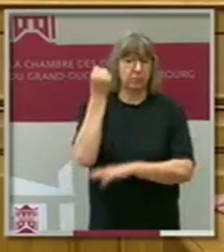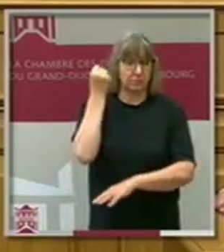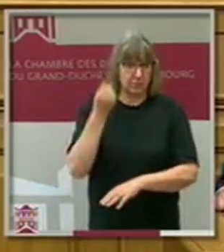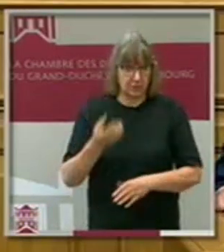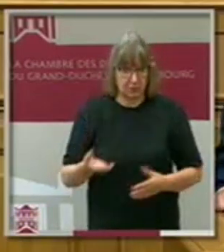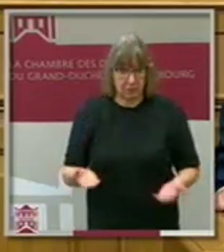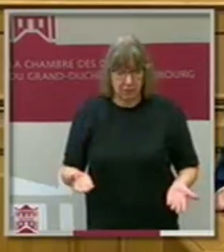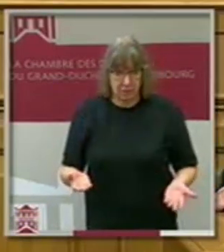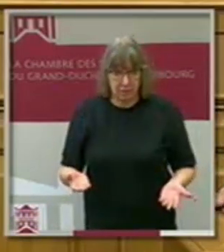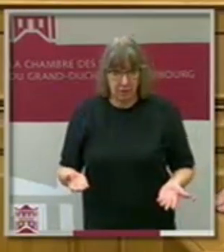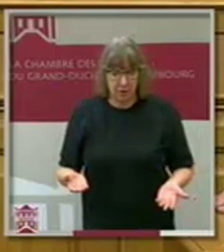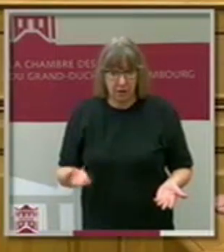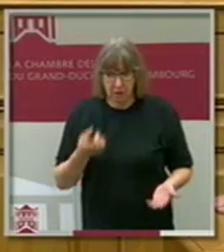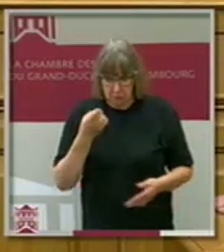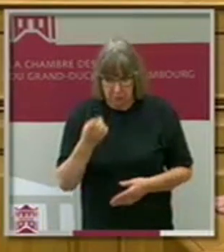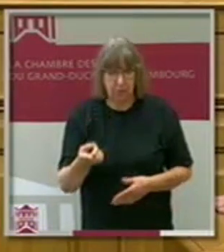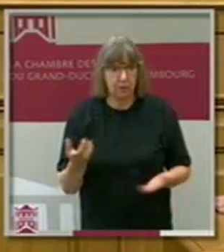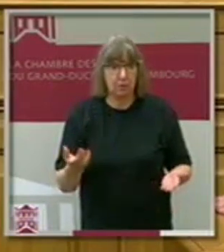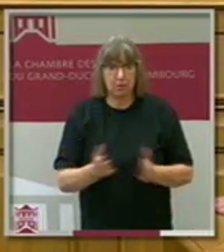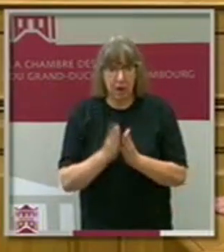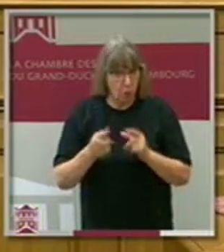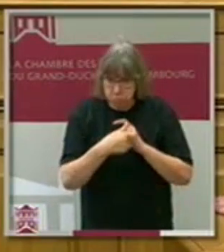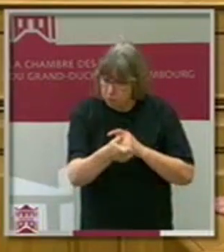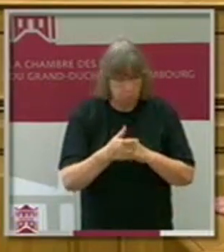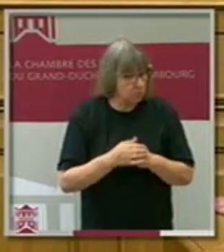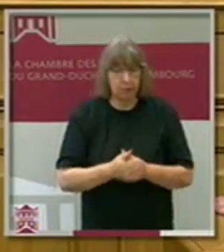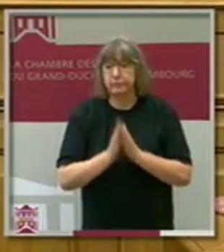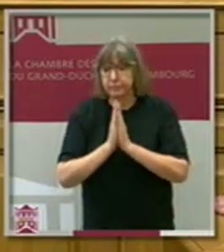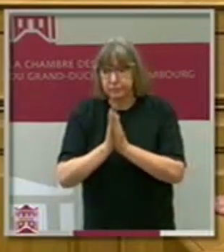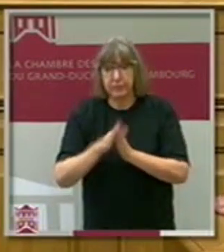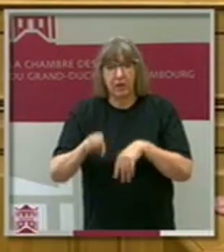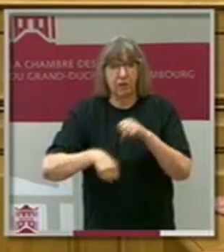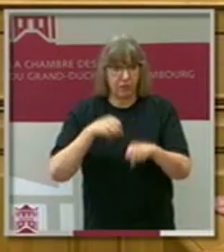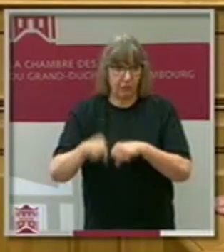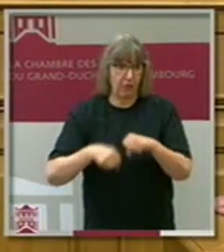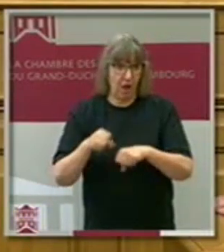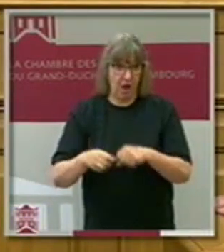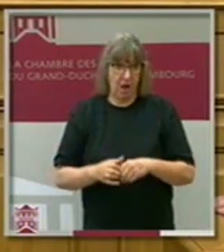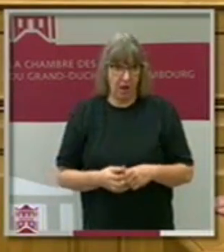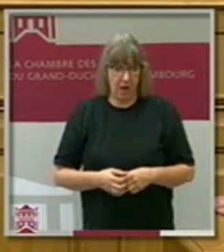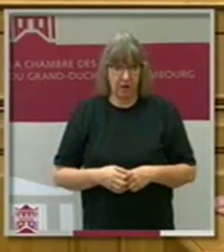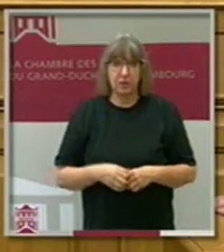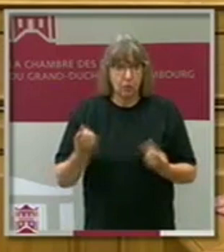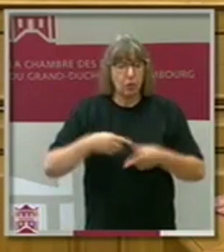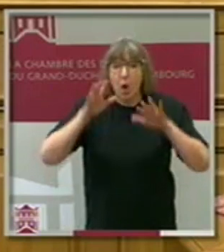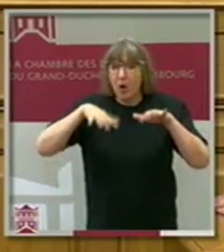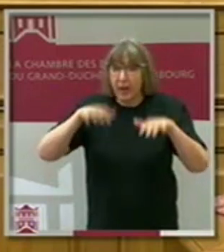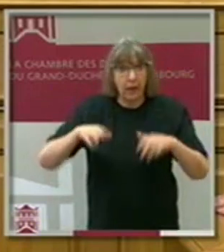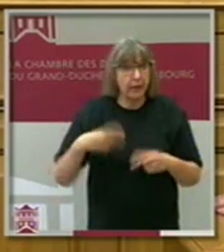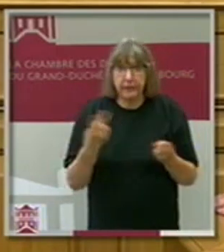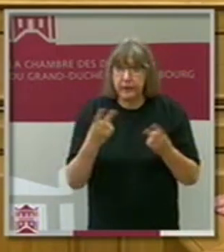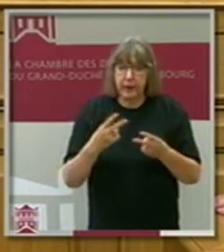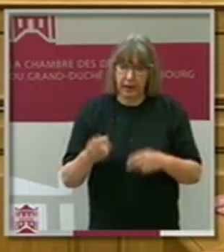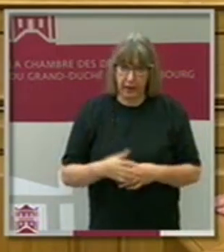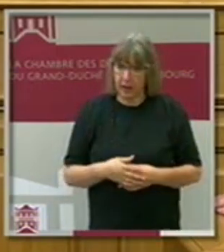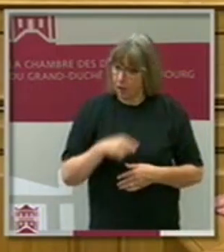kommt mit dem Velo. Und auch wenn er trinkt, das darf erst als Kriegen nicht ausmachen. Das ist bestimmt gesund. Fährt mit dem Velo und mit sonst nicht. Oh, da